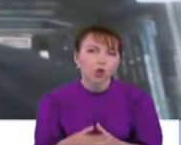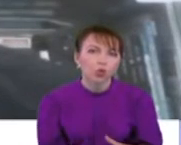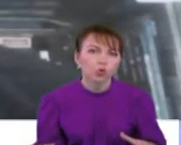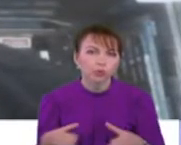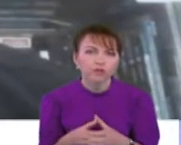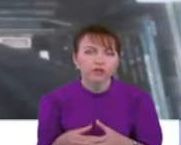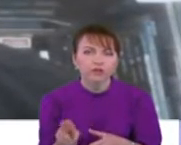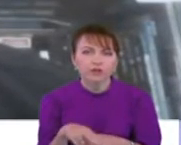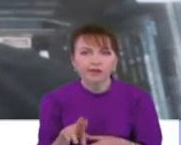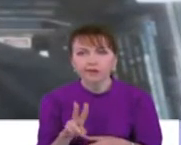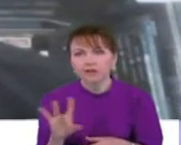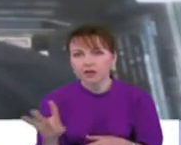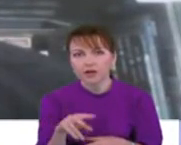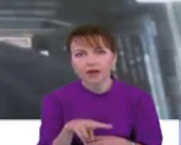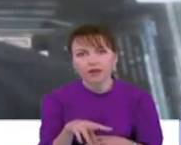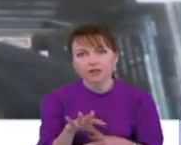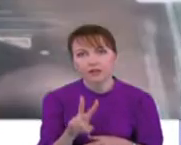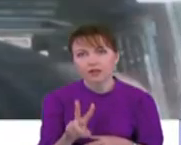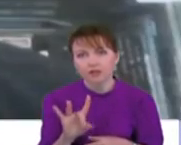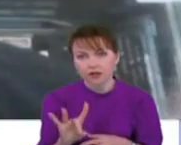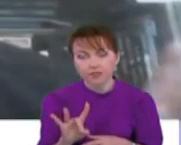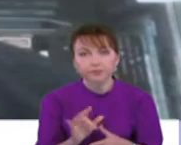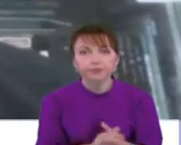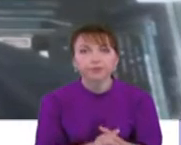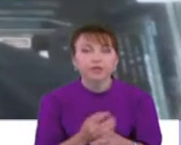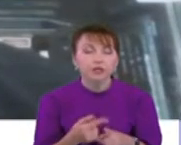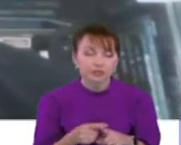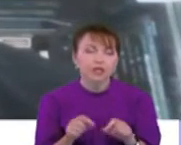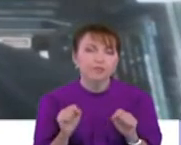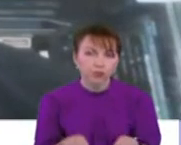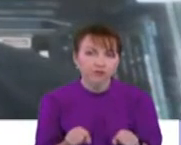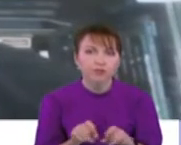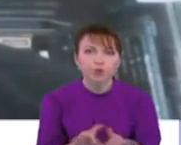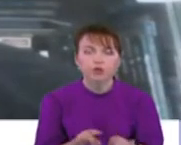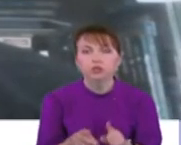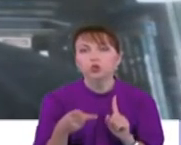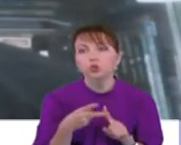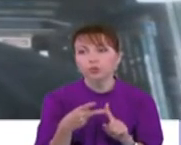угруповань ДНР та ЛНР. Це ймовірне пояснення. Друге,